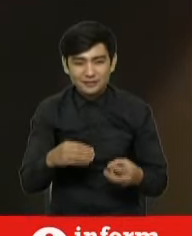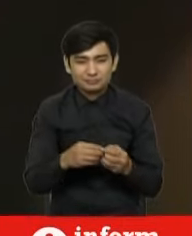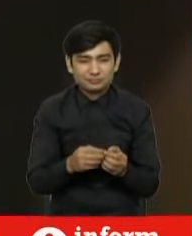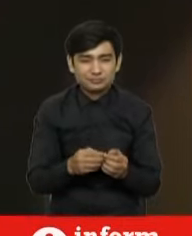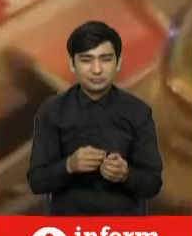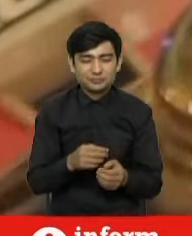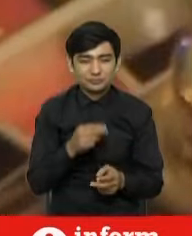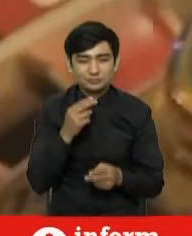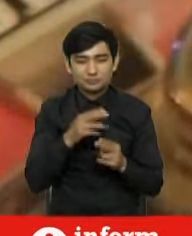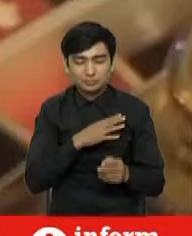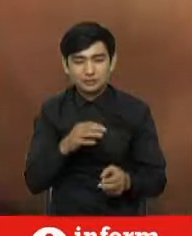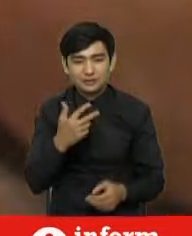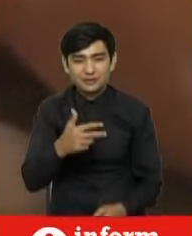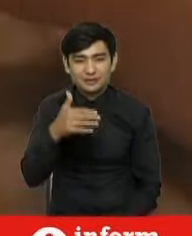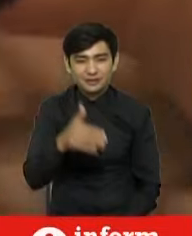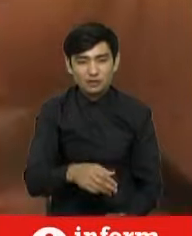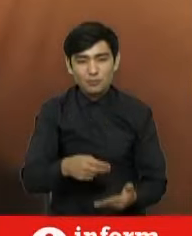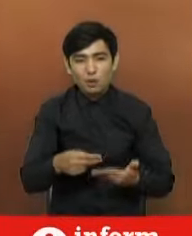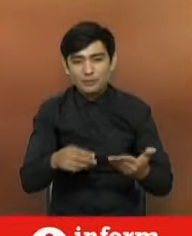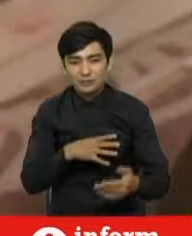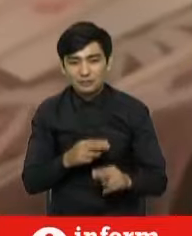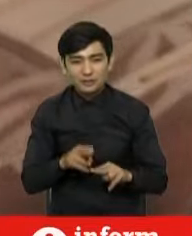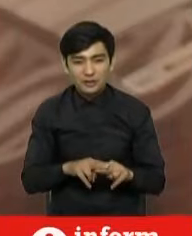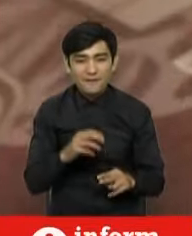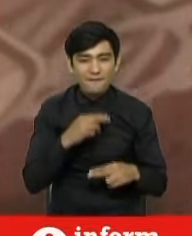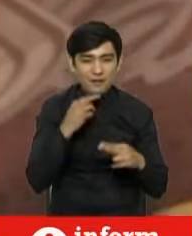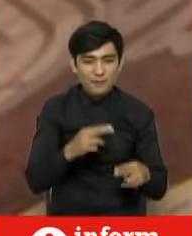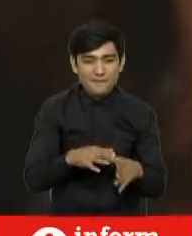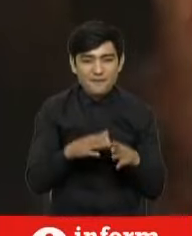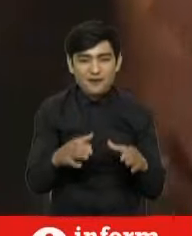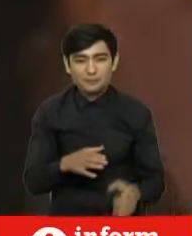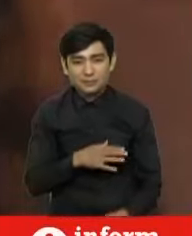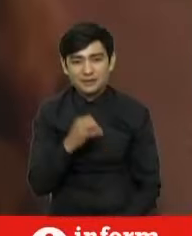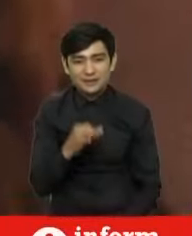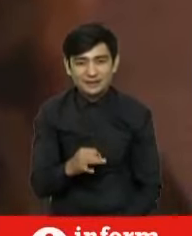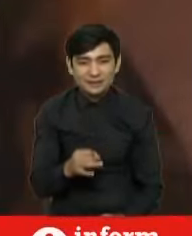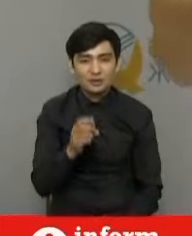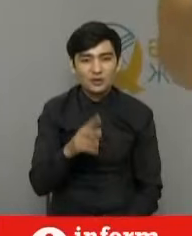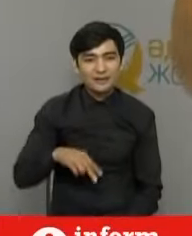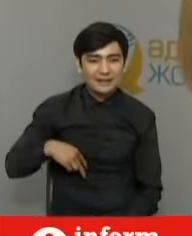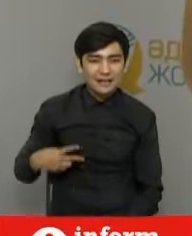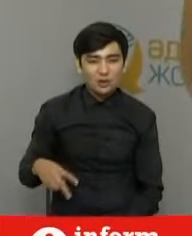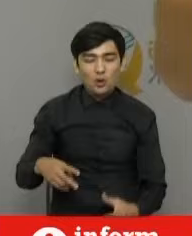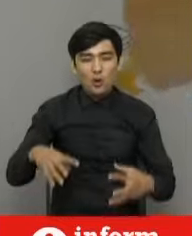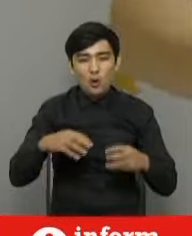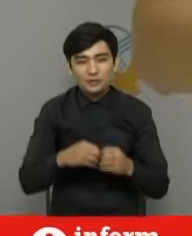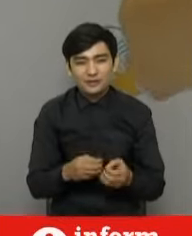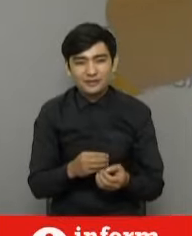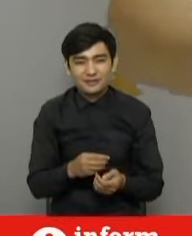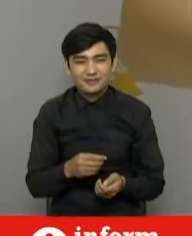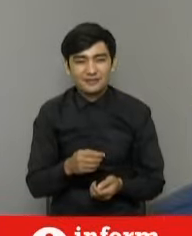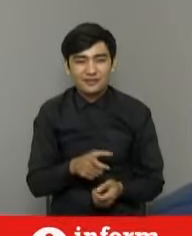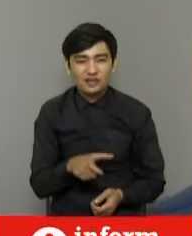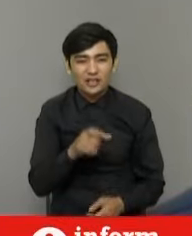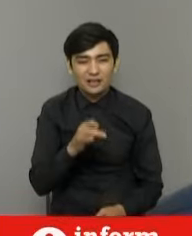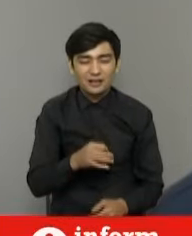обращение набрало свыше 30 тысяч подписей, что и привлекло внимание властей. По мнению исполняющего директора общественного движения, служба